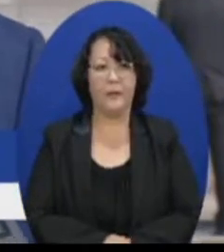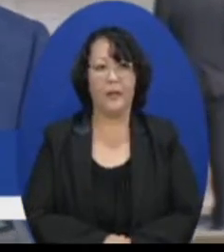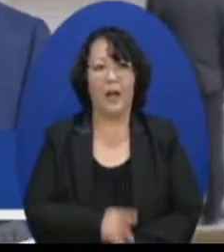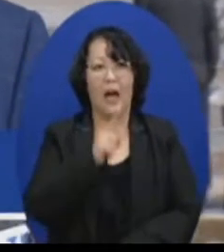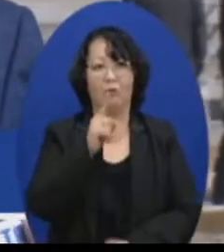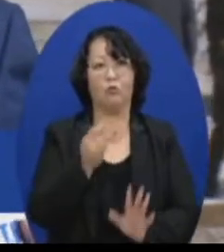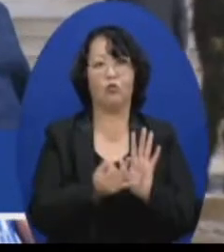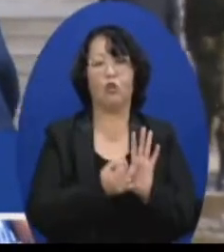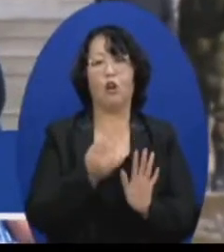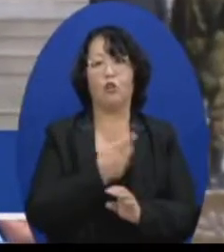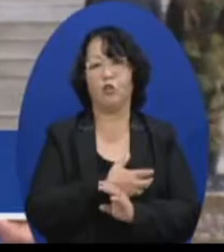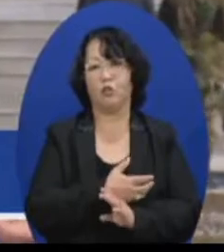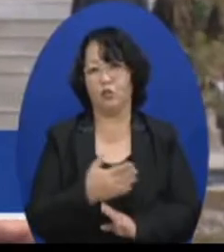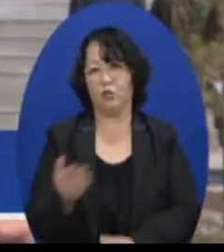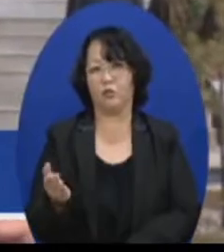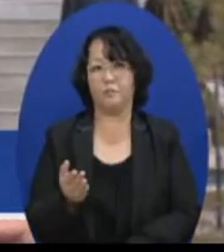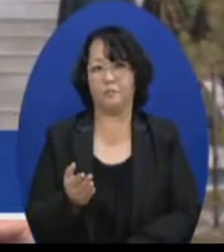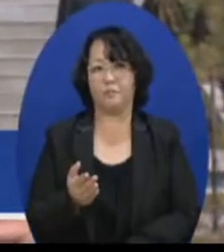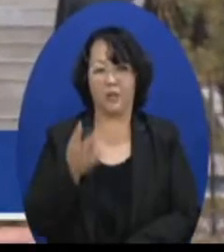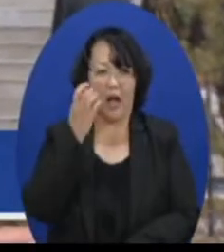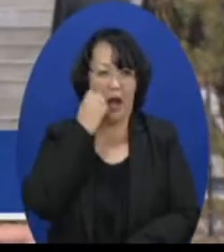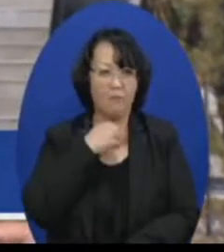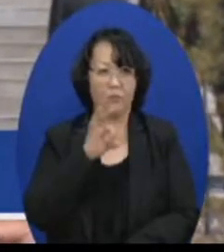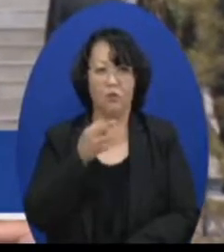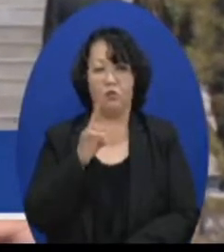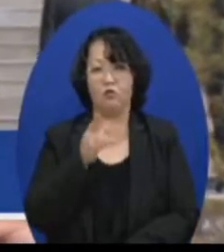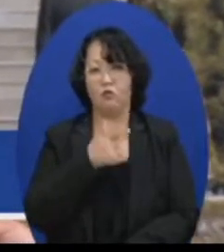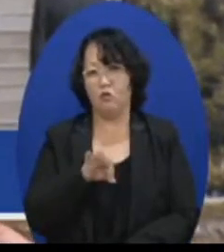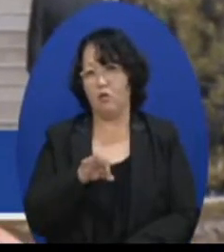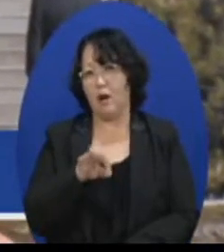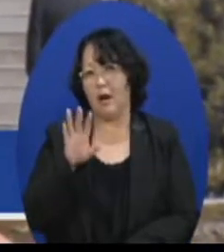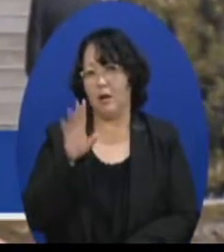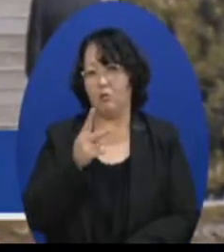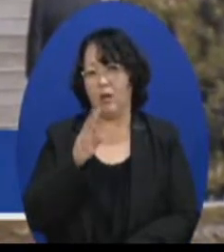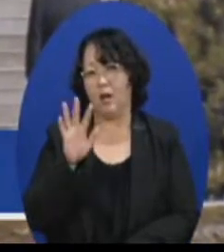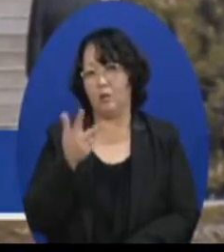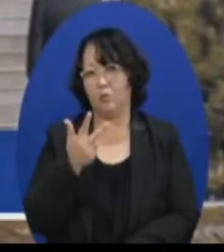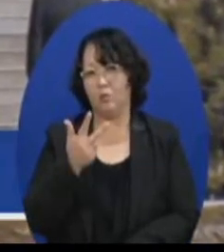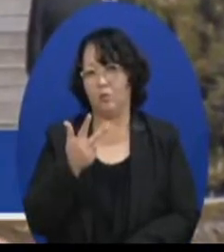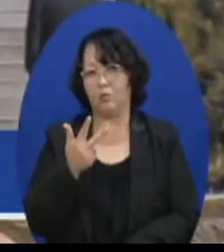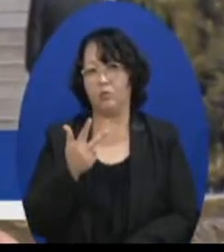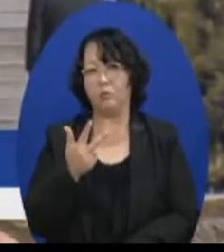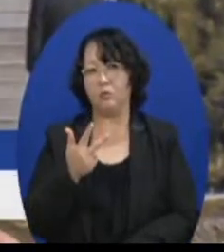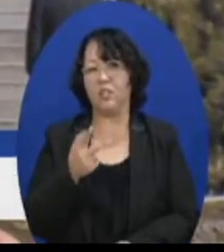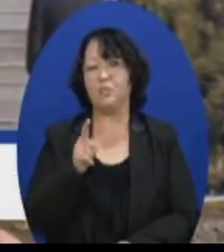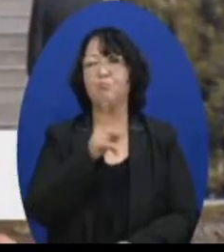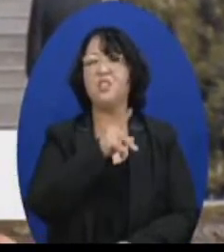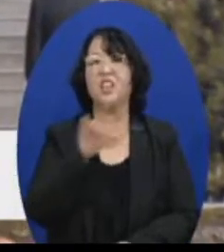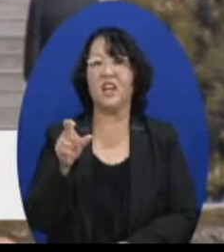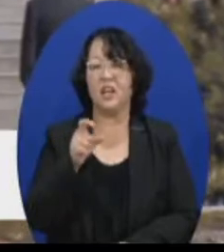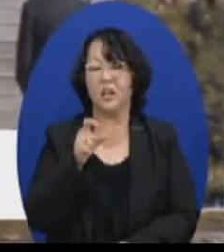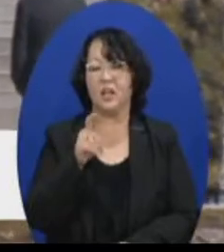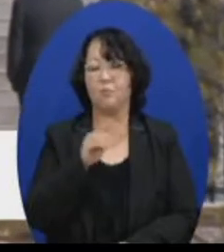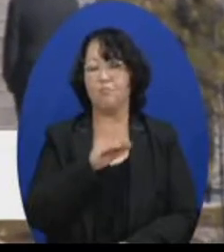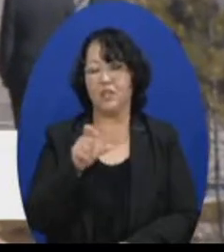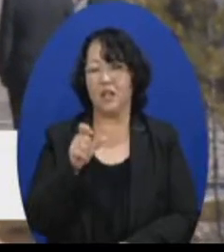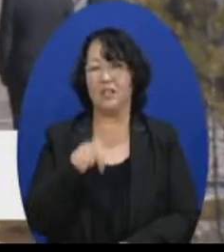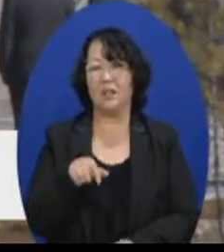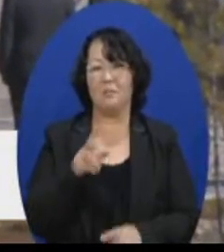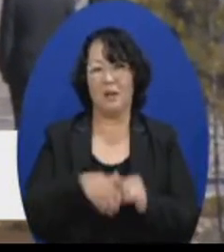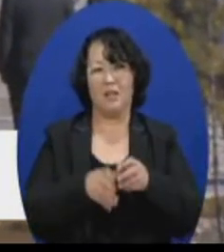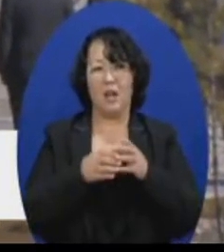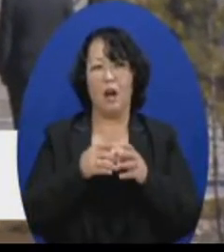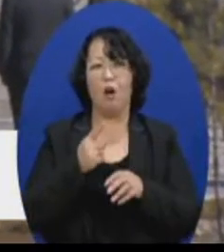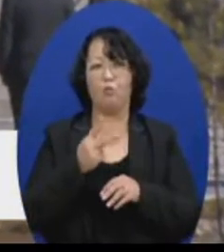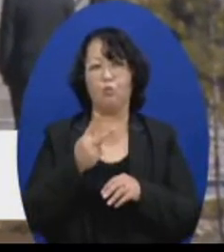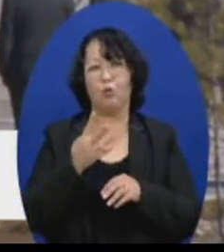17 оноос хойш ахмадын өргөө гээд 12, 13 хэрцээтэй байрлагт 24 тавлаа нэг